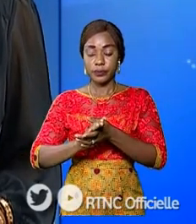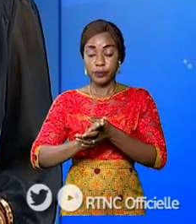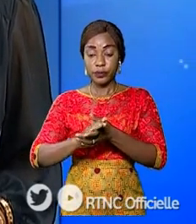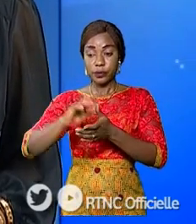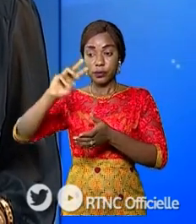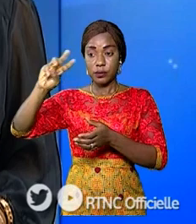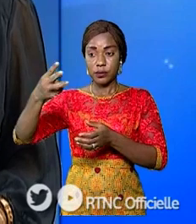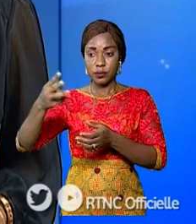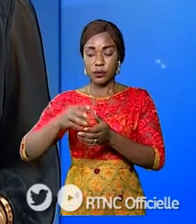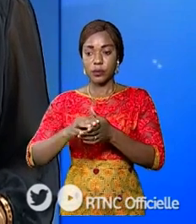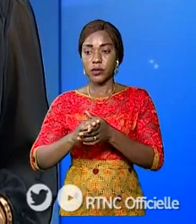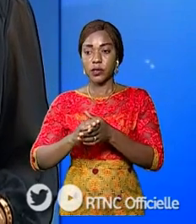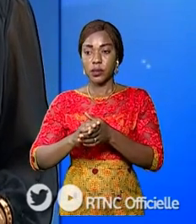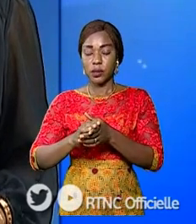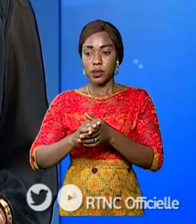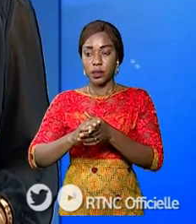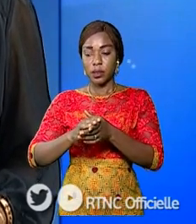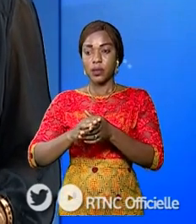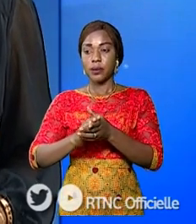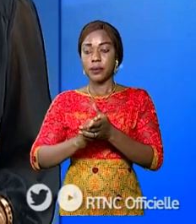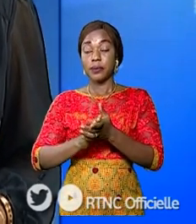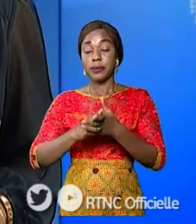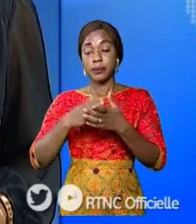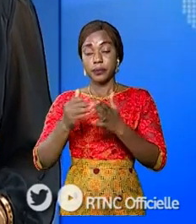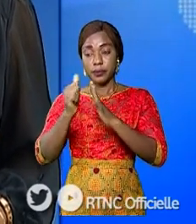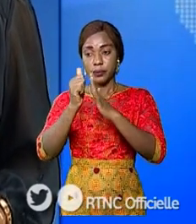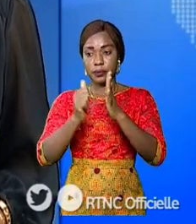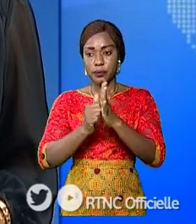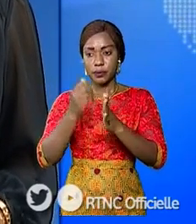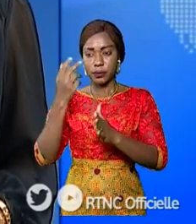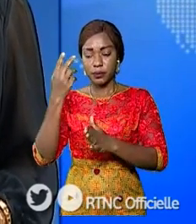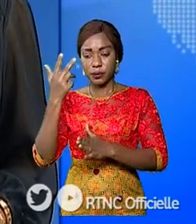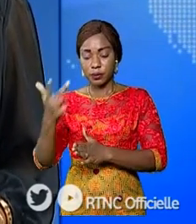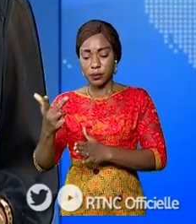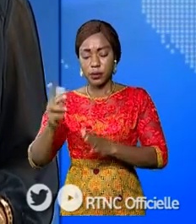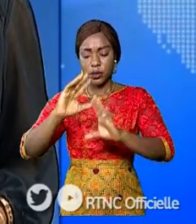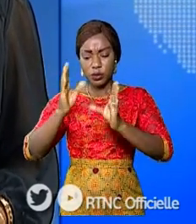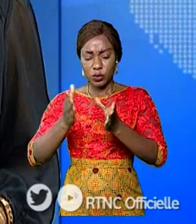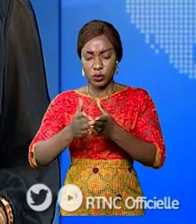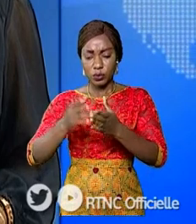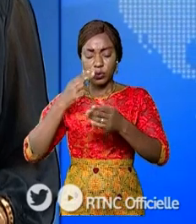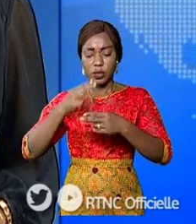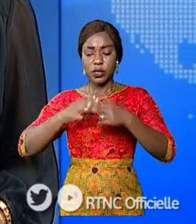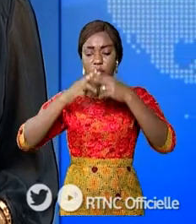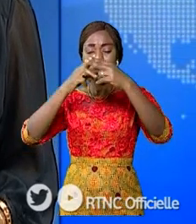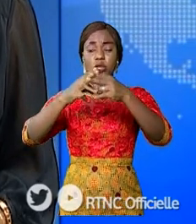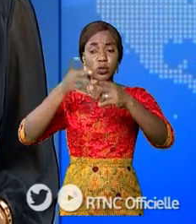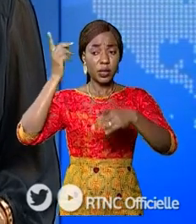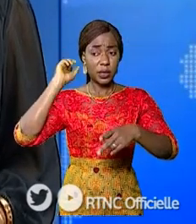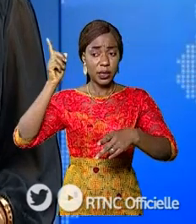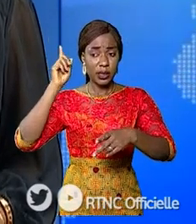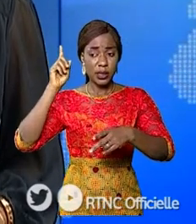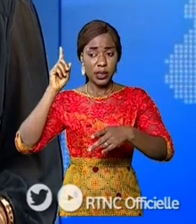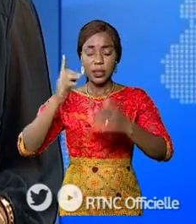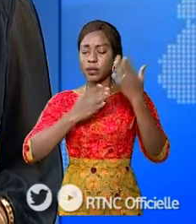Chichougui, directeur général adjoint. Article 3. Sont abrogées toutes les dispositions antérieures contraires à la présente